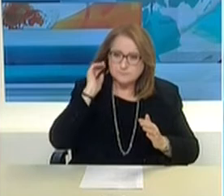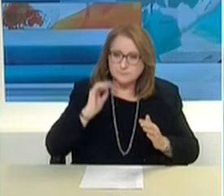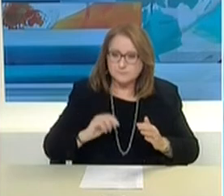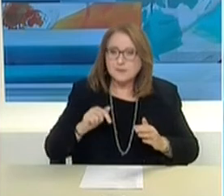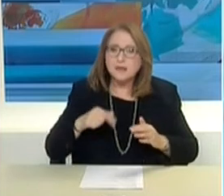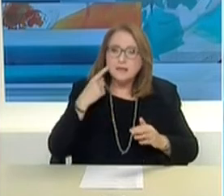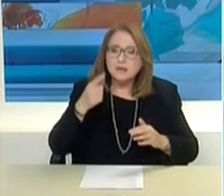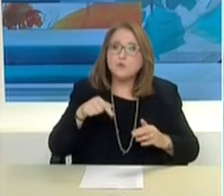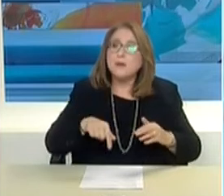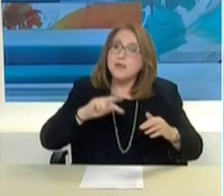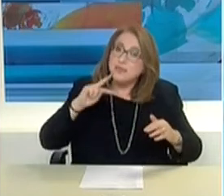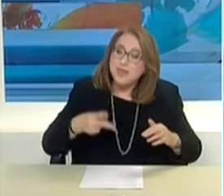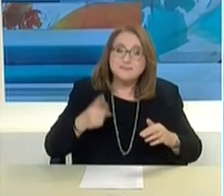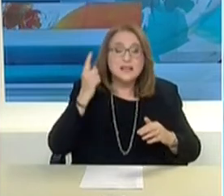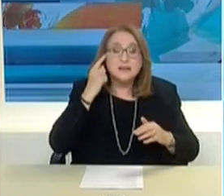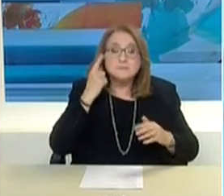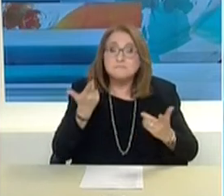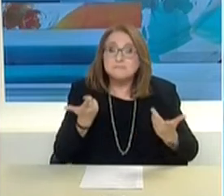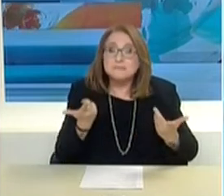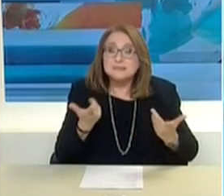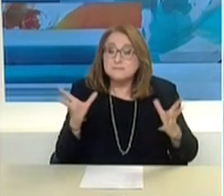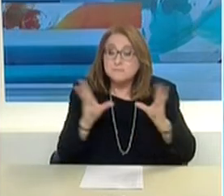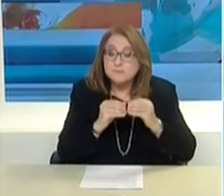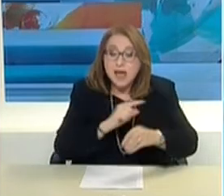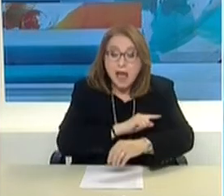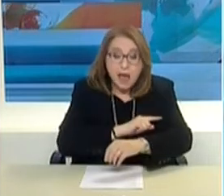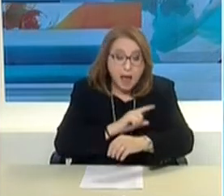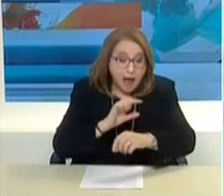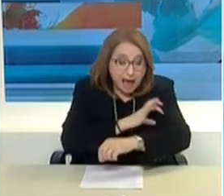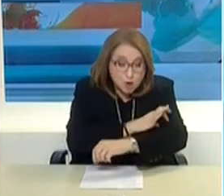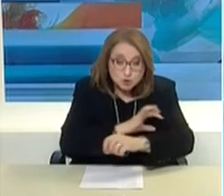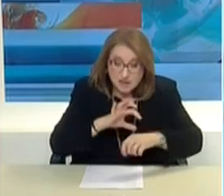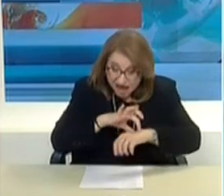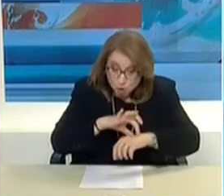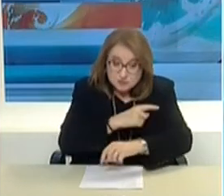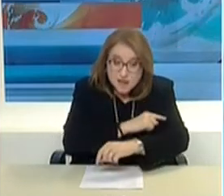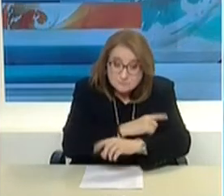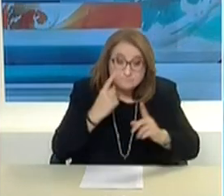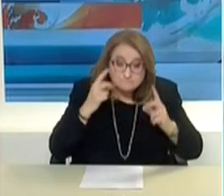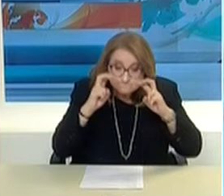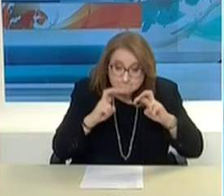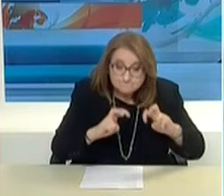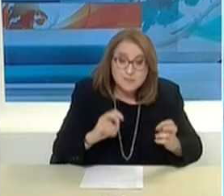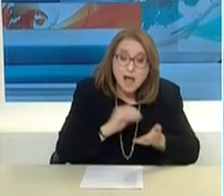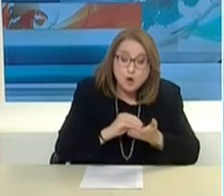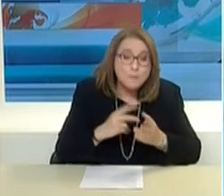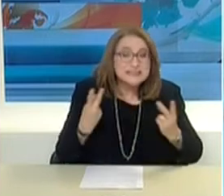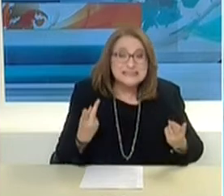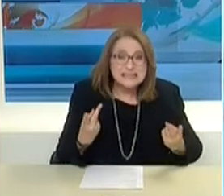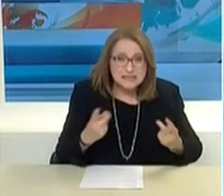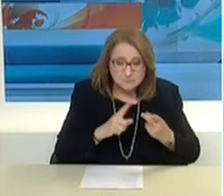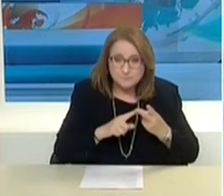επιπολασμό της νόσου, έχουμε κινητοποιήσει διαδικασία για να πάρουμε δειγματοληπτικά και με κανόνες ασφάλειας, όπως σας